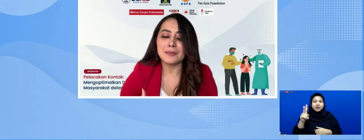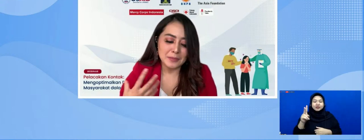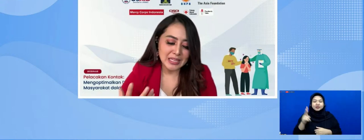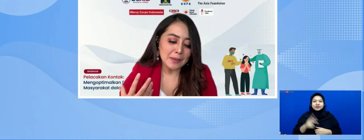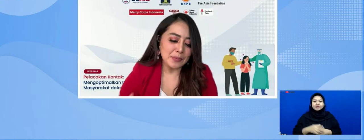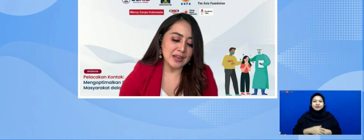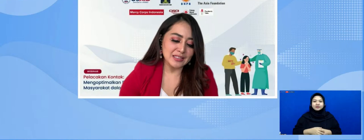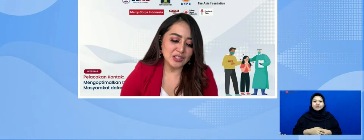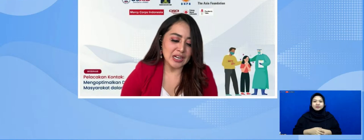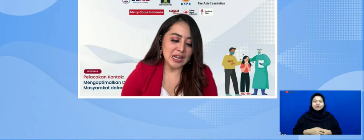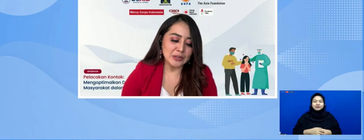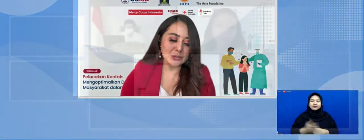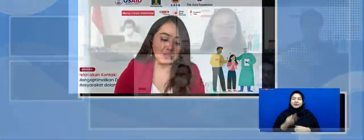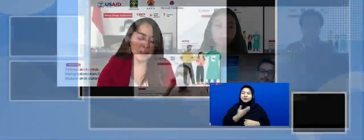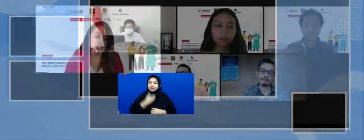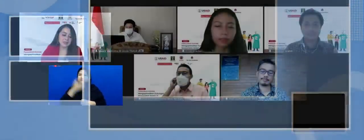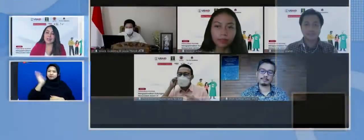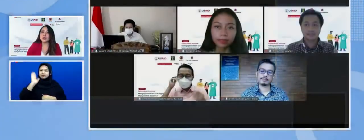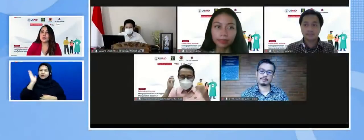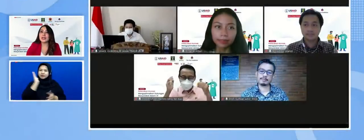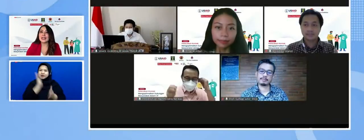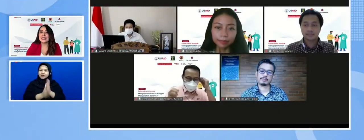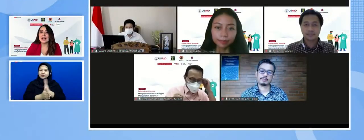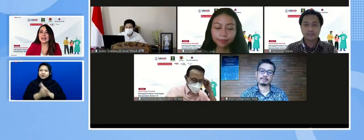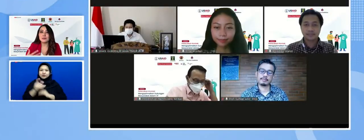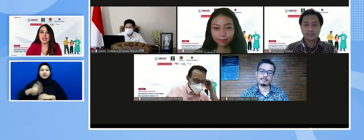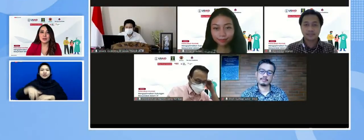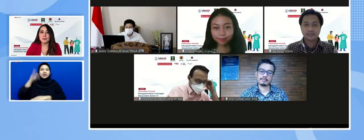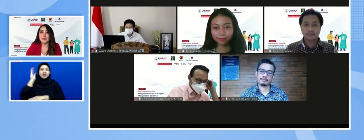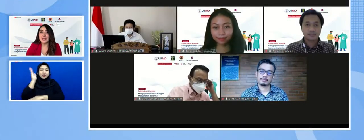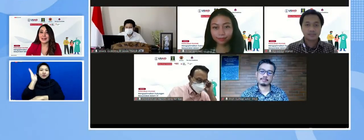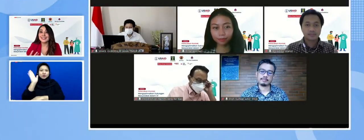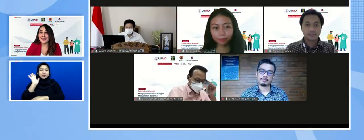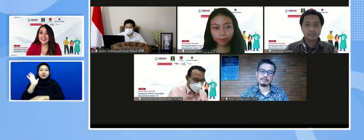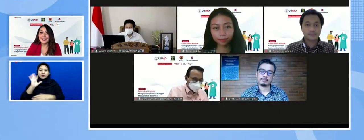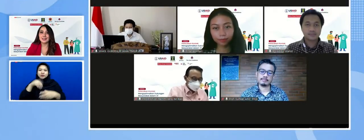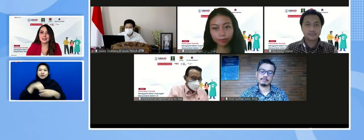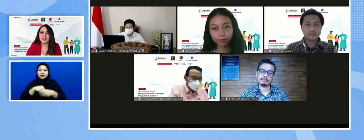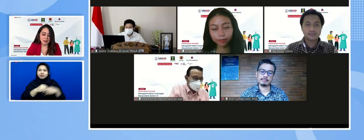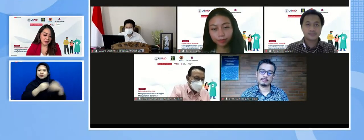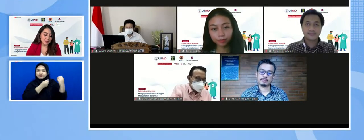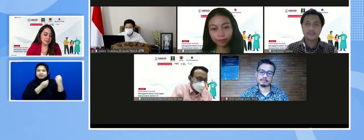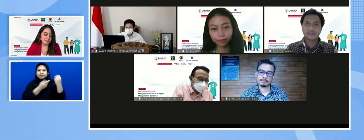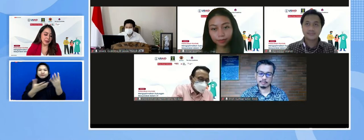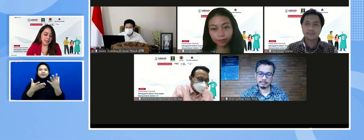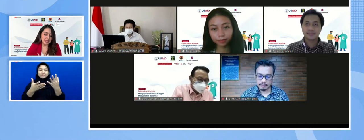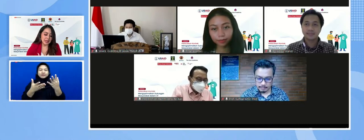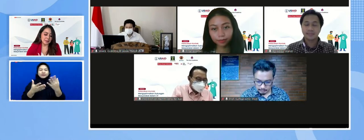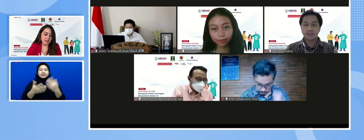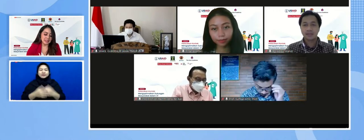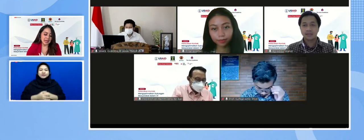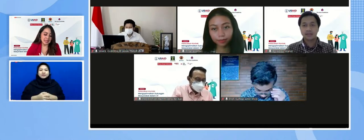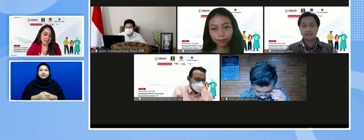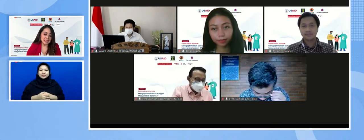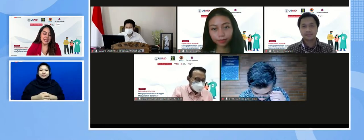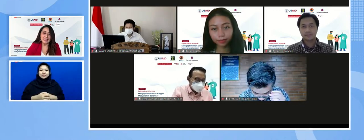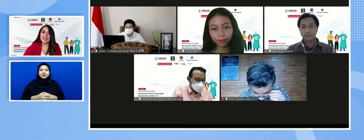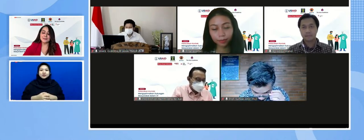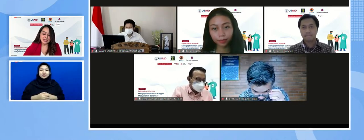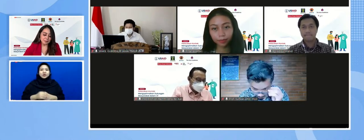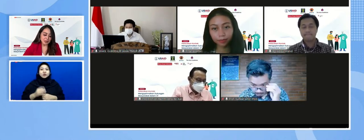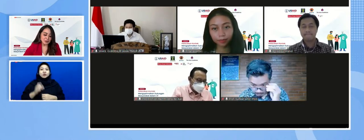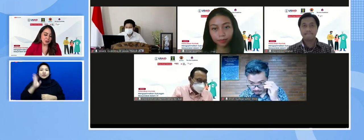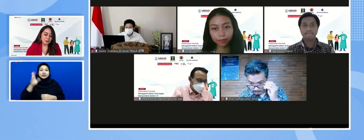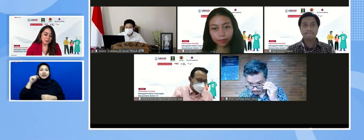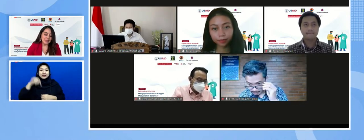juga menyapa secara langsung narasumber yang nanti akan bergabung dan memberikan insight baik pagi kita pada siang hari ini.